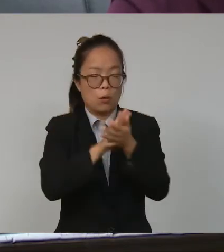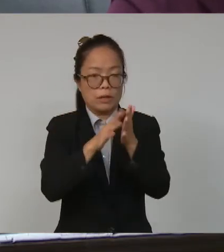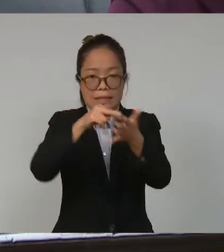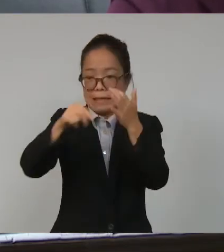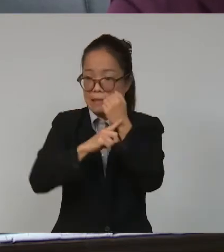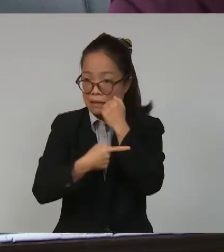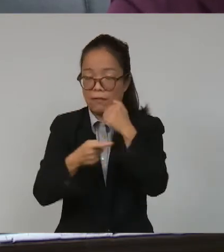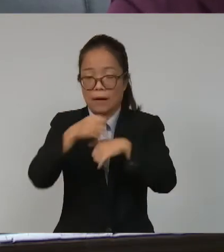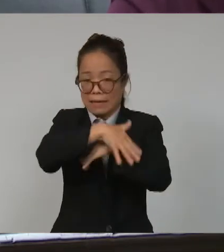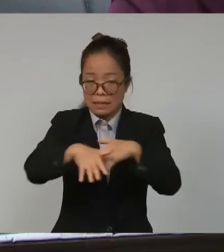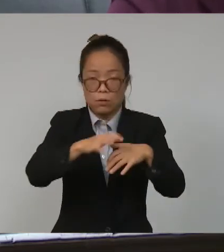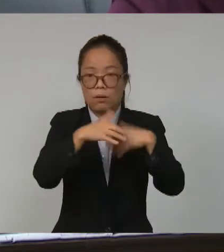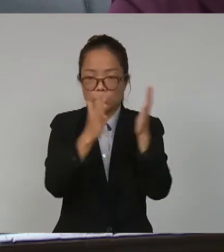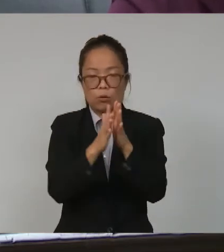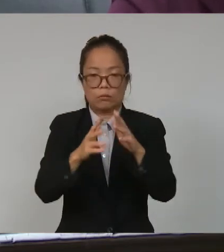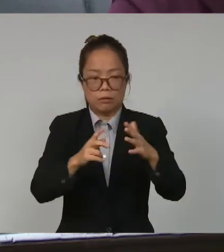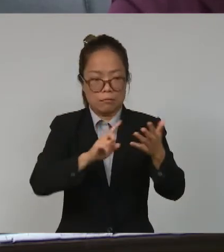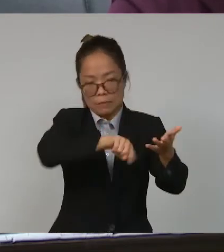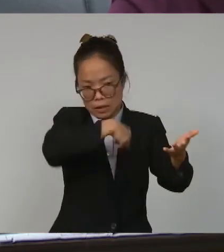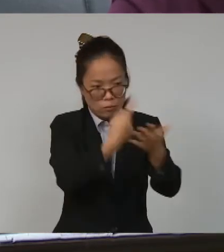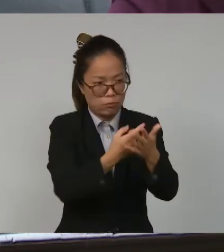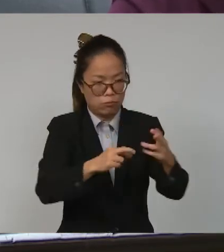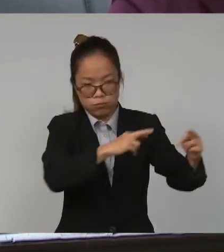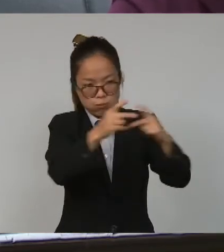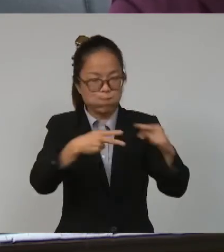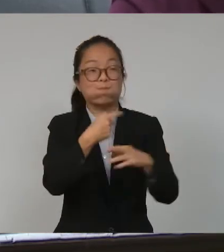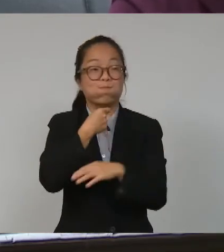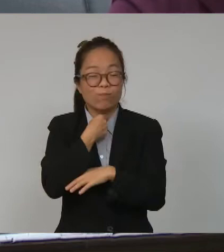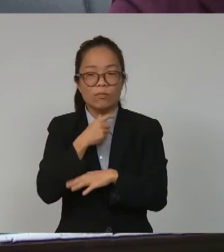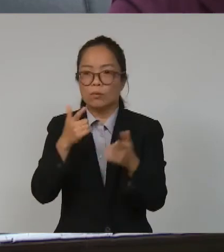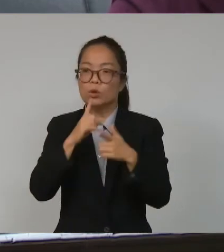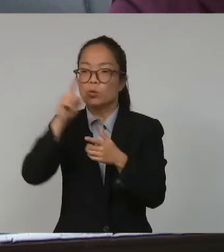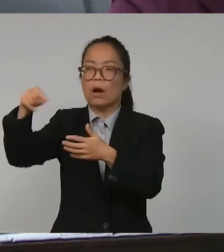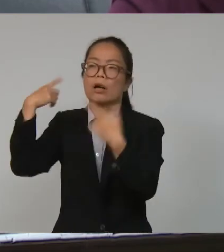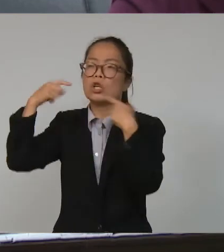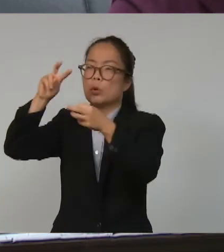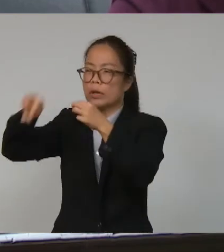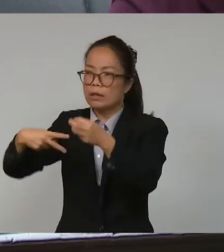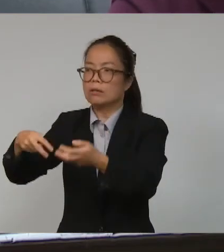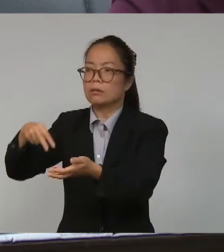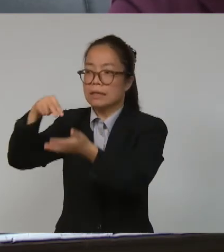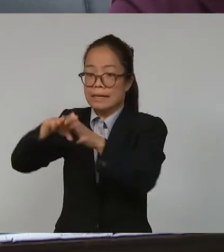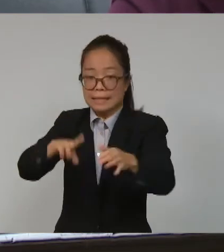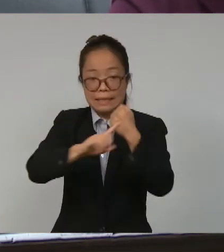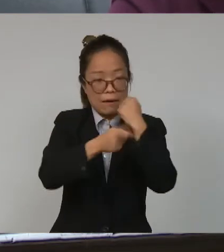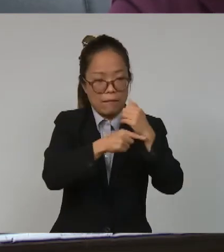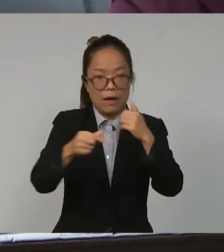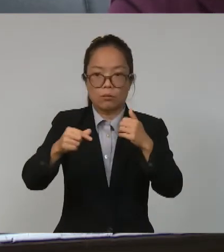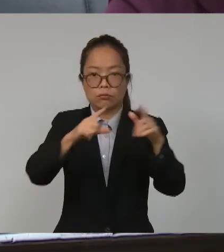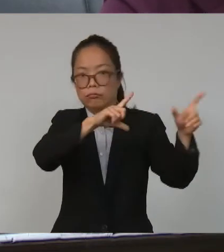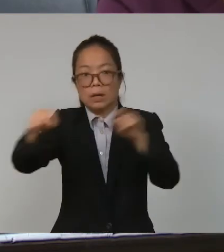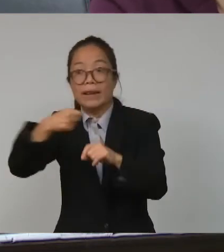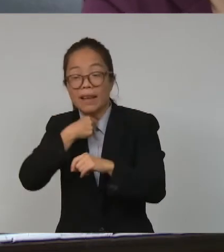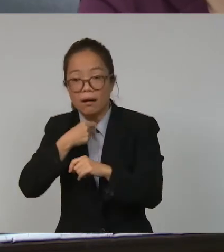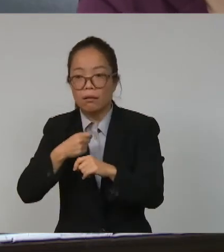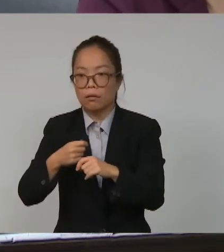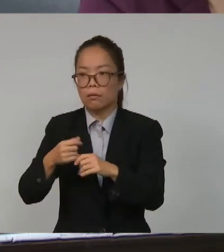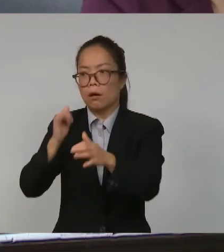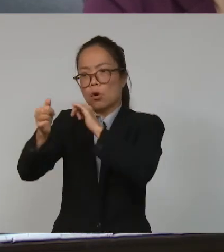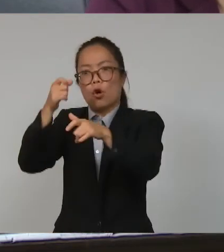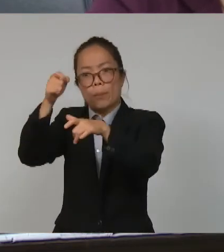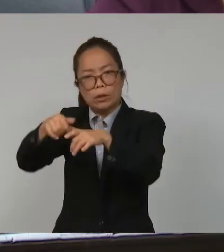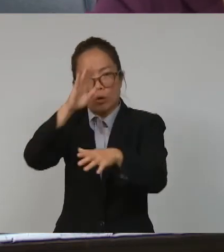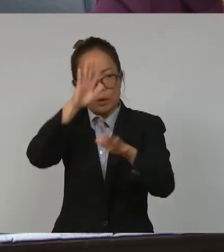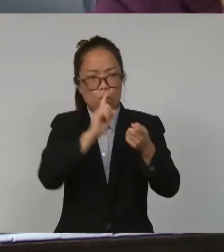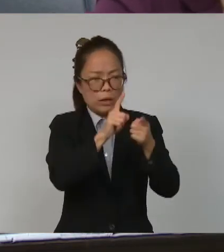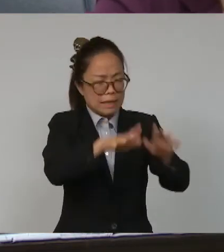要配合通盘检讨修正，而不是说啊，你立法原则要受到现行法律拘束，这个公民投票就是要否